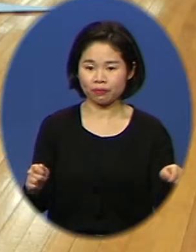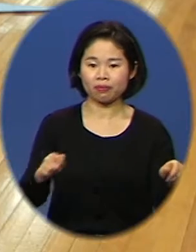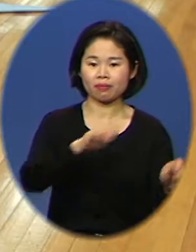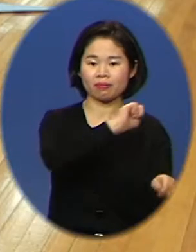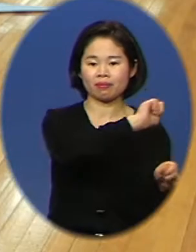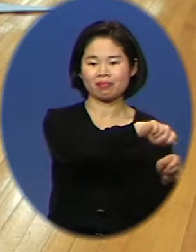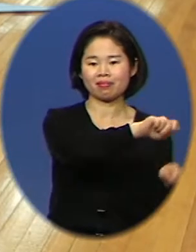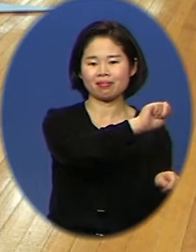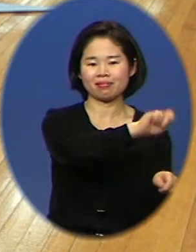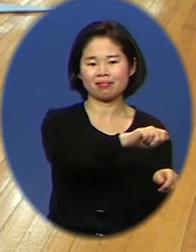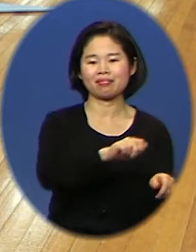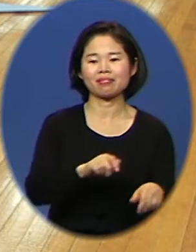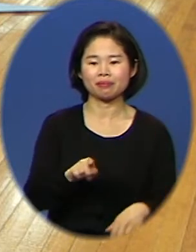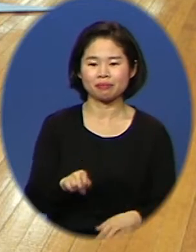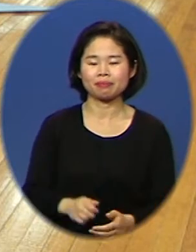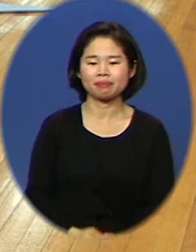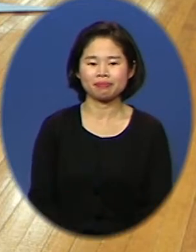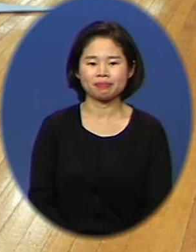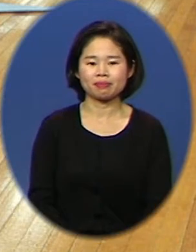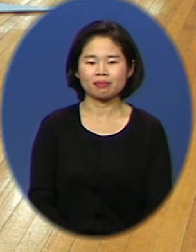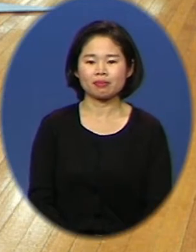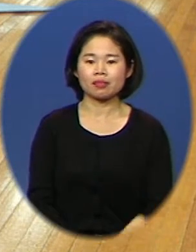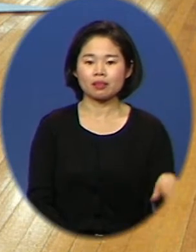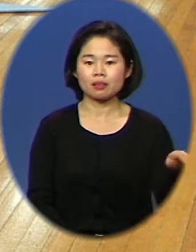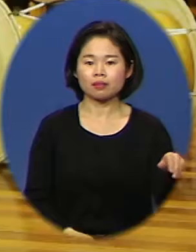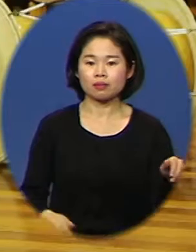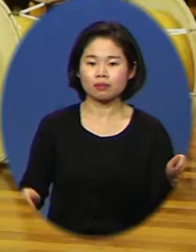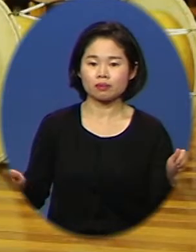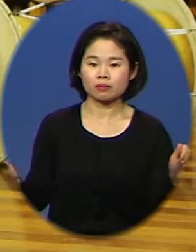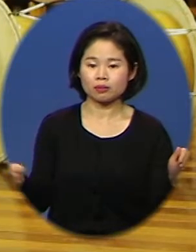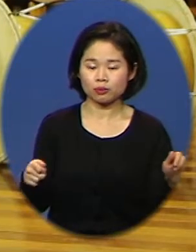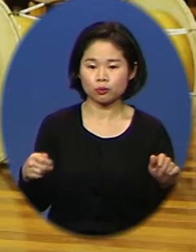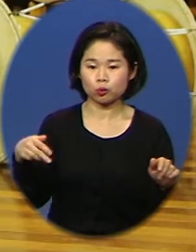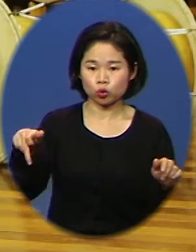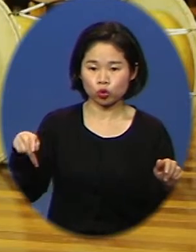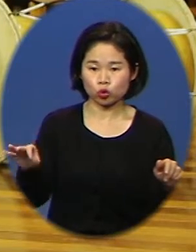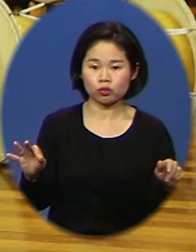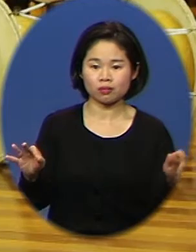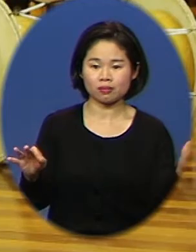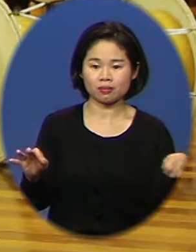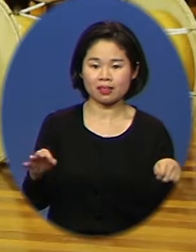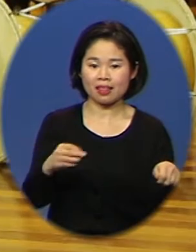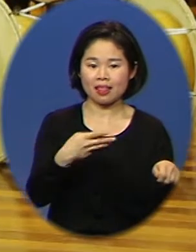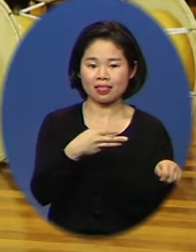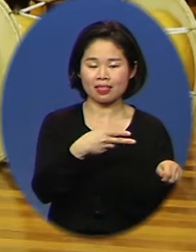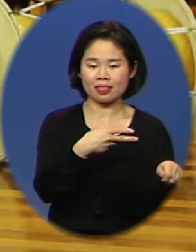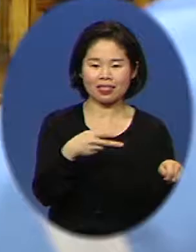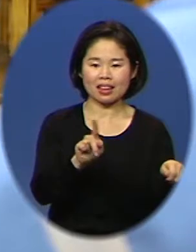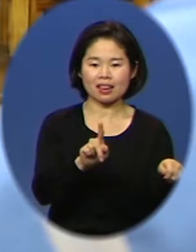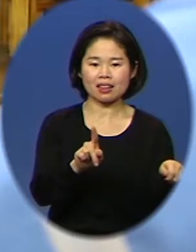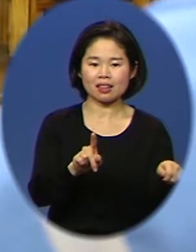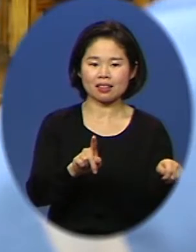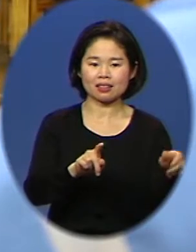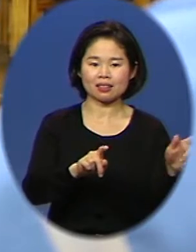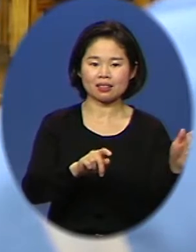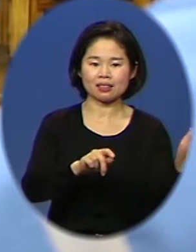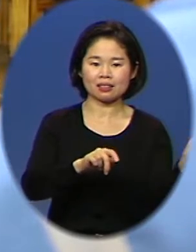자, 이게 뭐예요? 궁. 이거 따. 그러면은